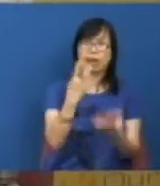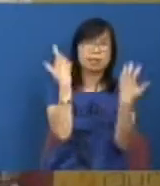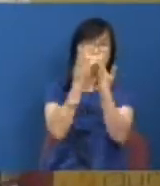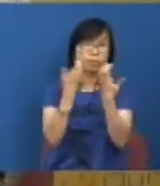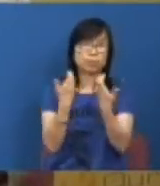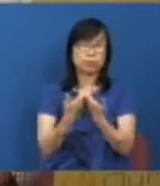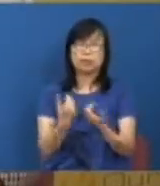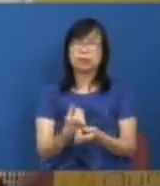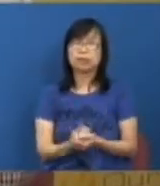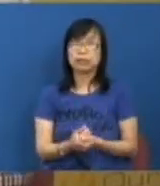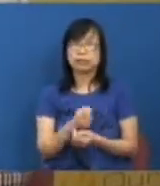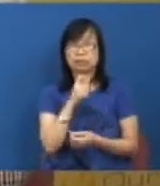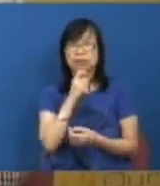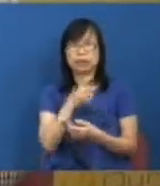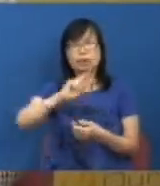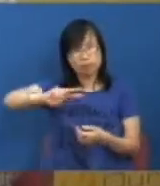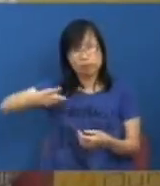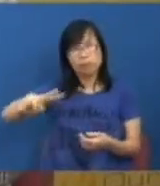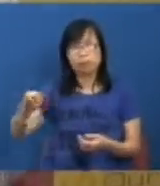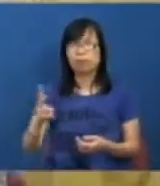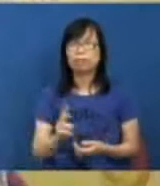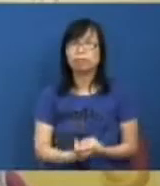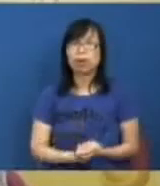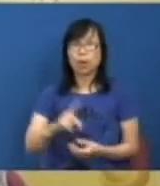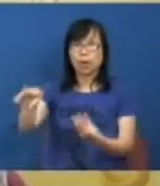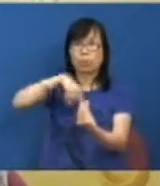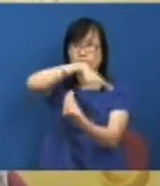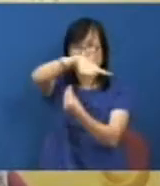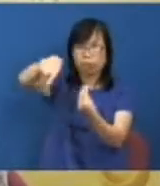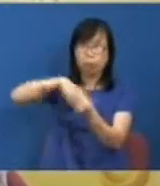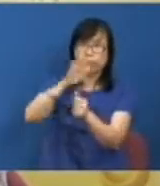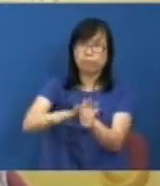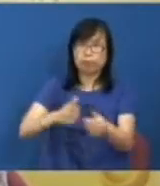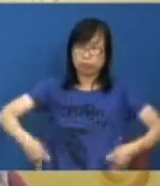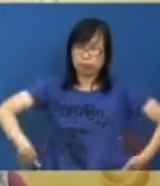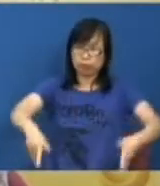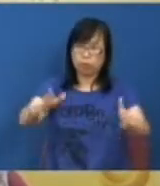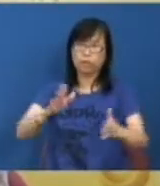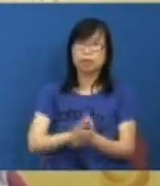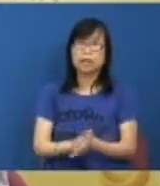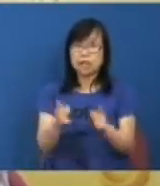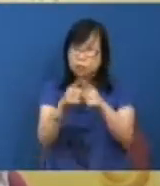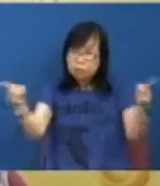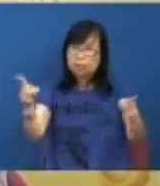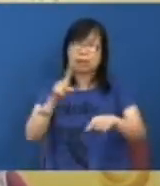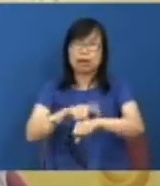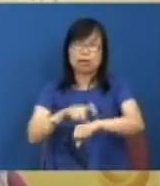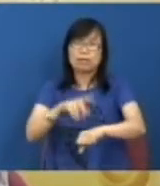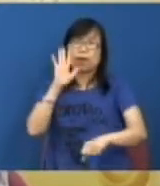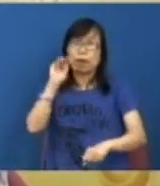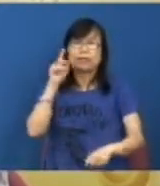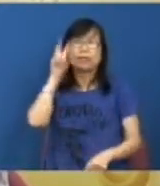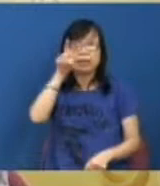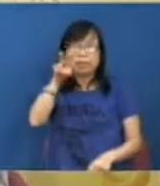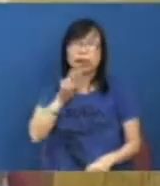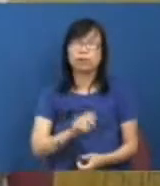係。有所大大改善 咯。譬如好似環保村屋，其實都係要一啲 long term 先睇到個效果出嚟噶嘛。 係啦，係咯。